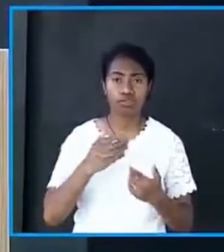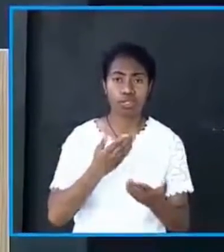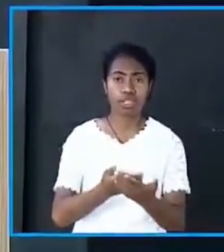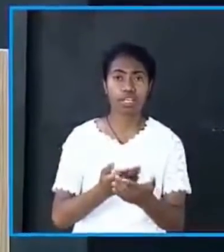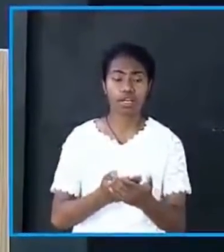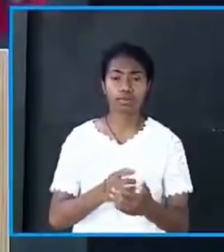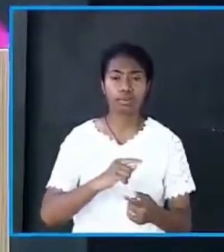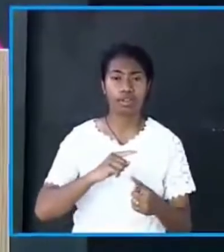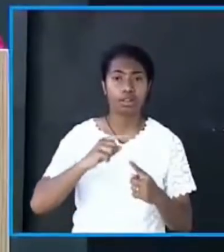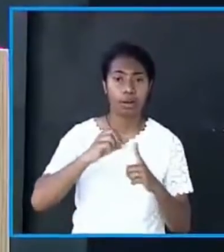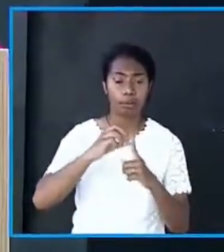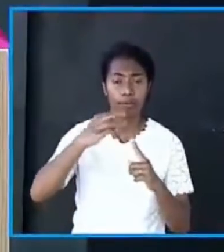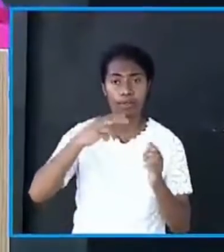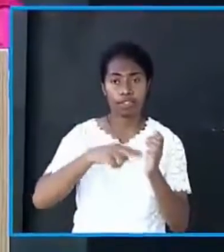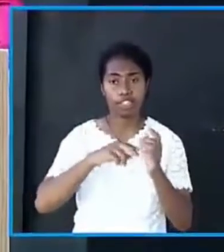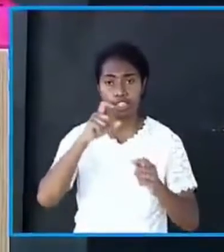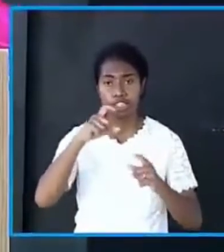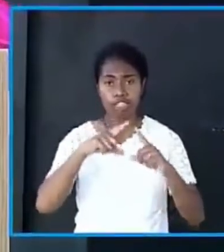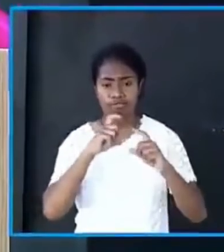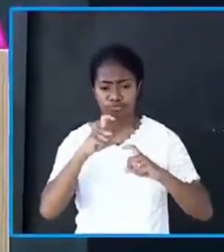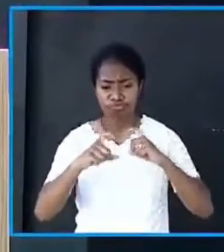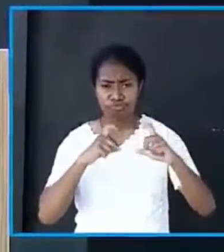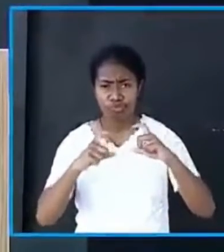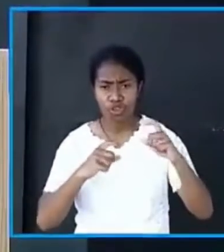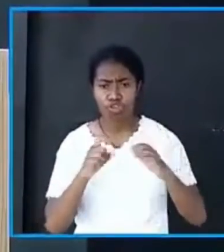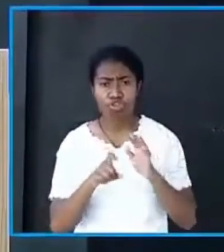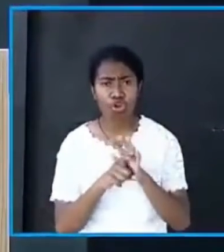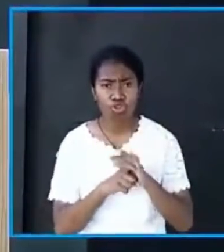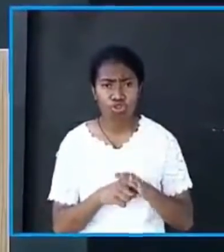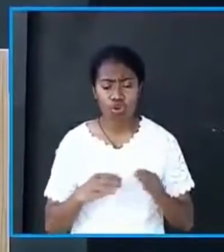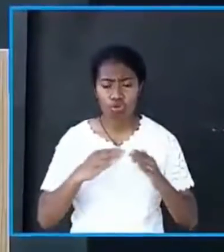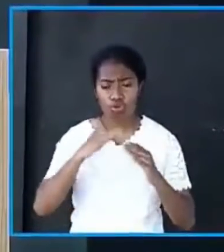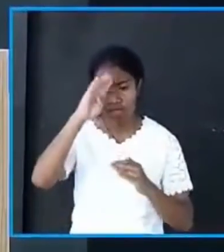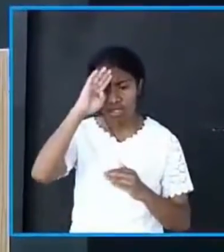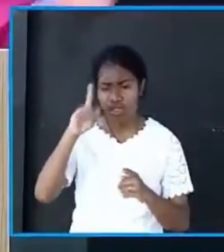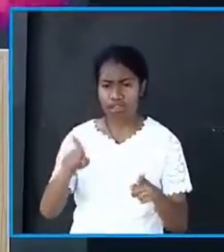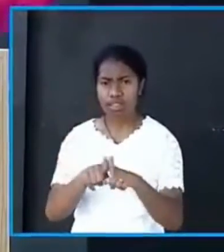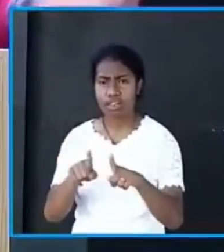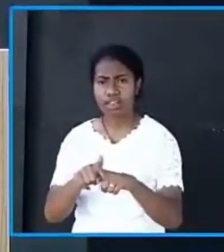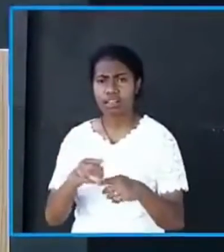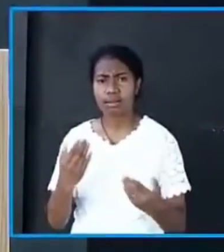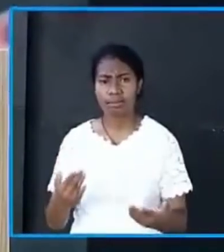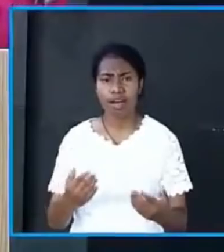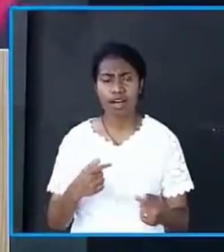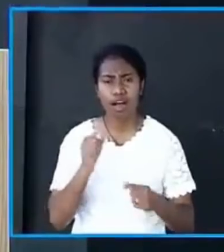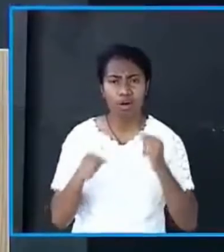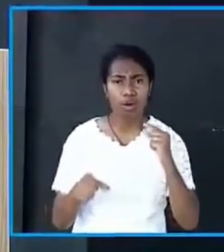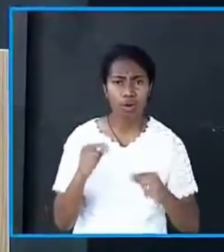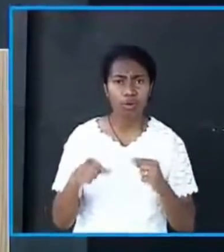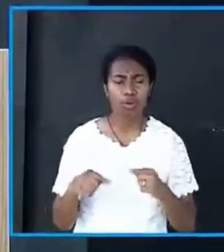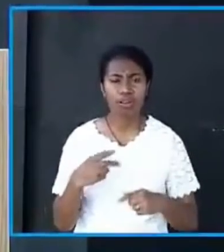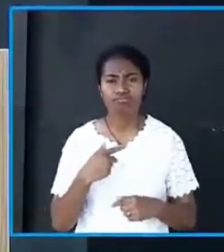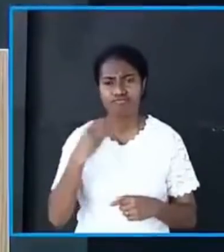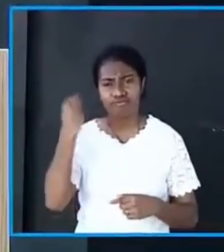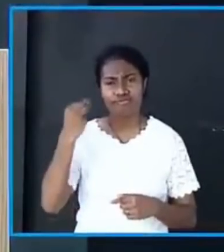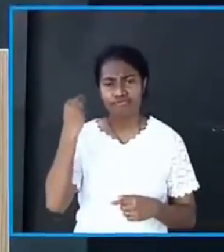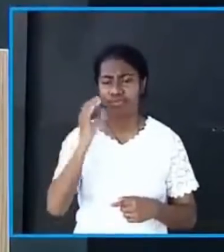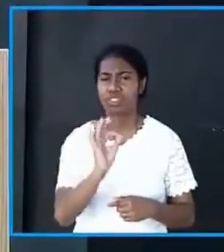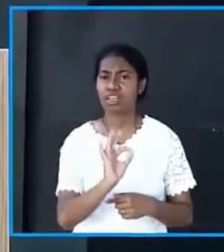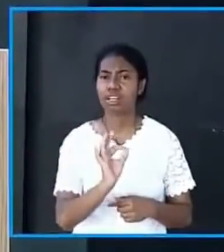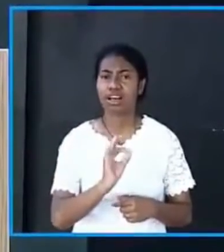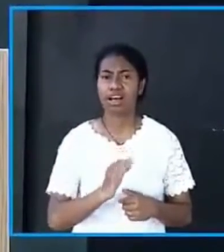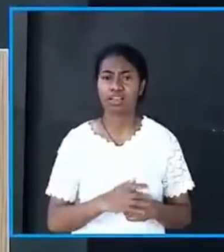kirim langsung mencari rumah sakit terdekat di mata orang kecelakaan di Jalan Pantai informasi apapun